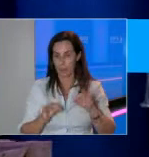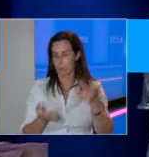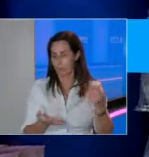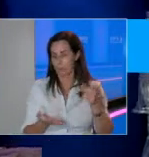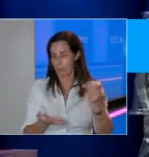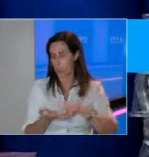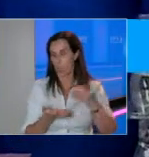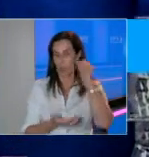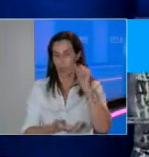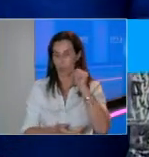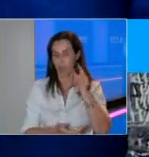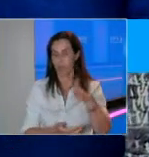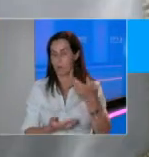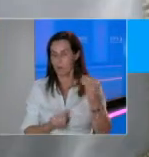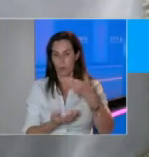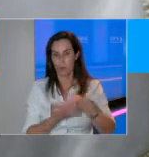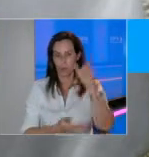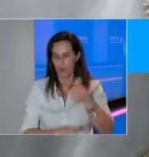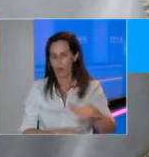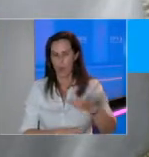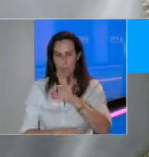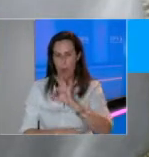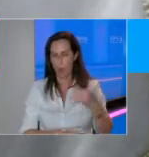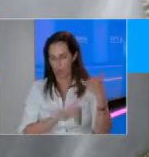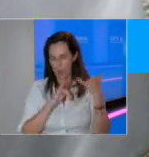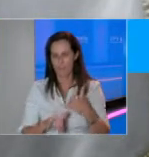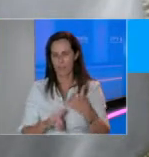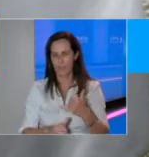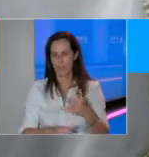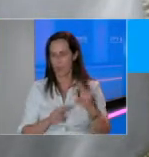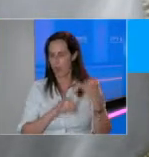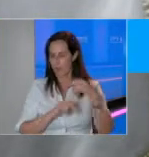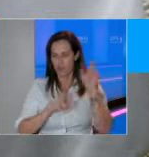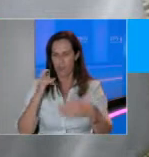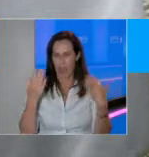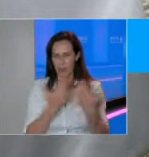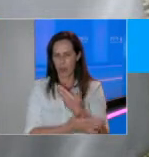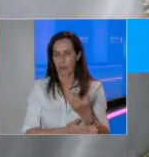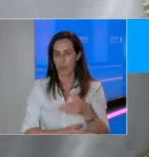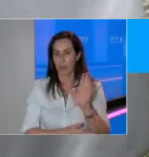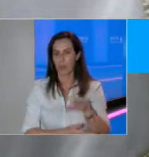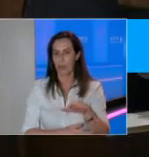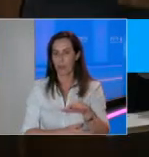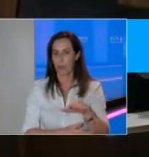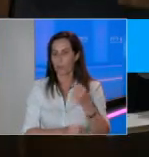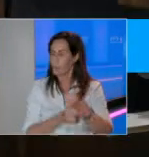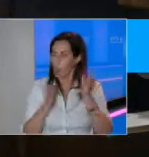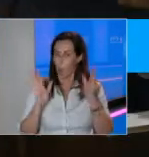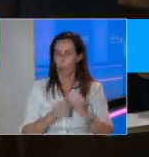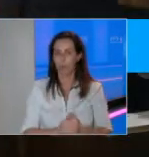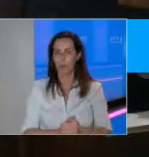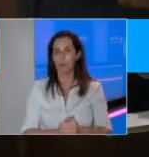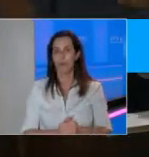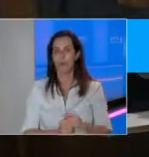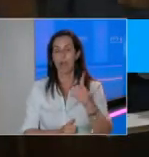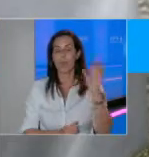גבי אשכנזי. מעבר לעובדה שהוא איש שטח מעולה, והוא מביא, יכול להביא קהלים חדשים, וגם מתראיין יחסית לא רע.